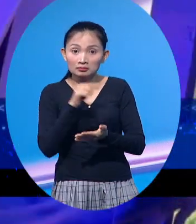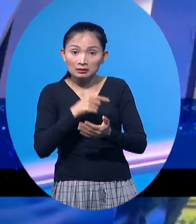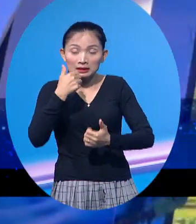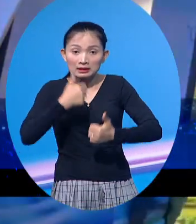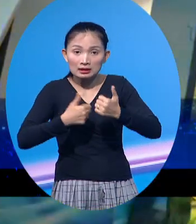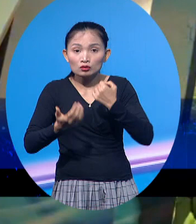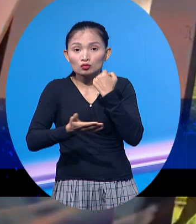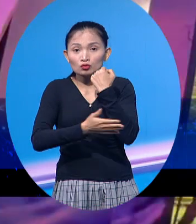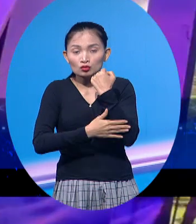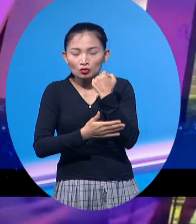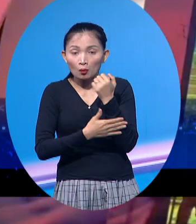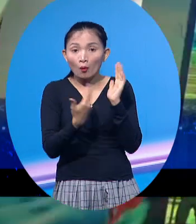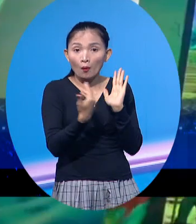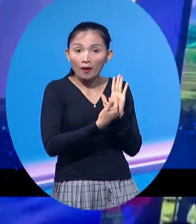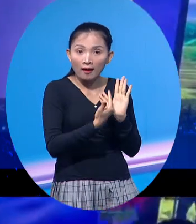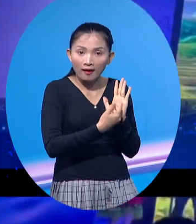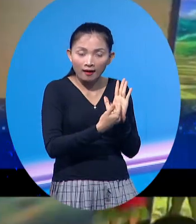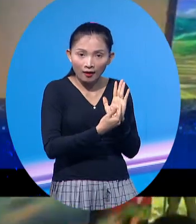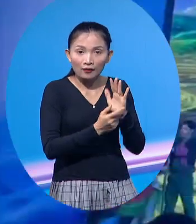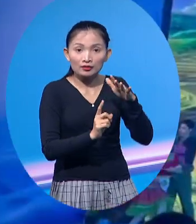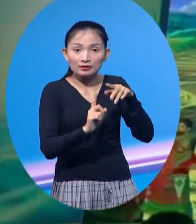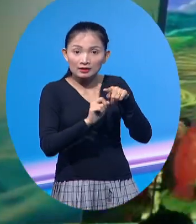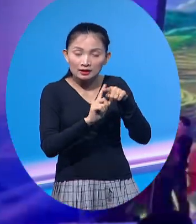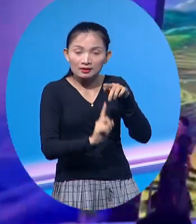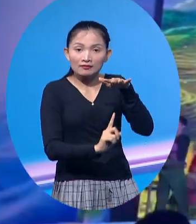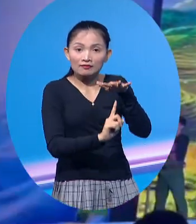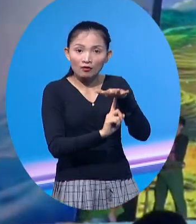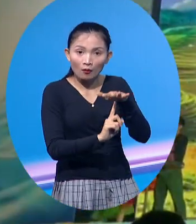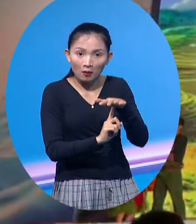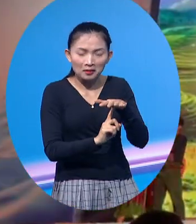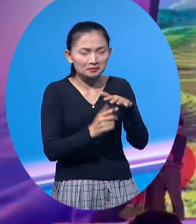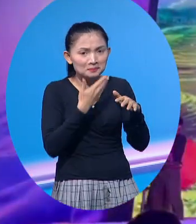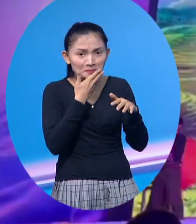để tôn vinh, quảng bá giá trị văn hóa độc đáo, đặc sắc của đồng bào các dân tộc tới người dân.